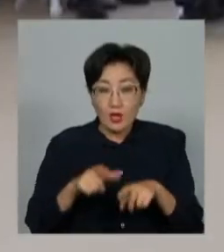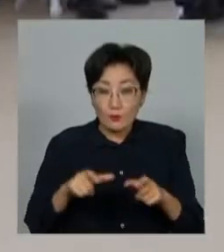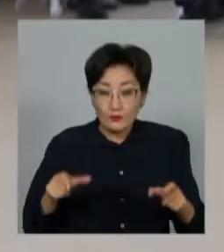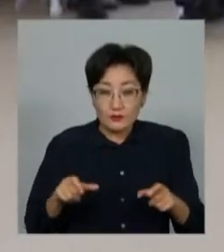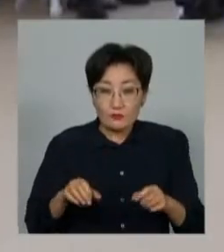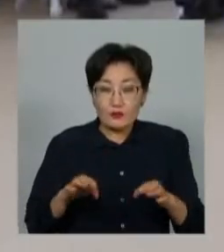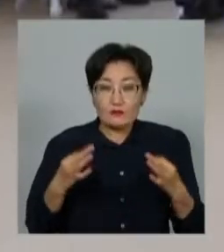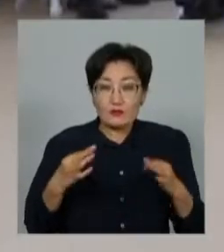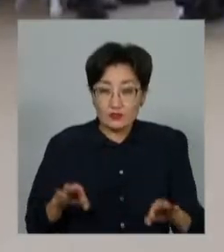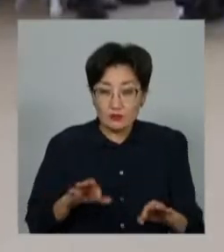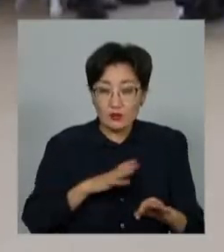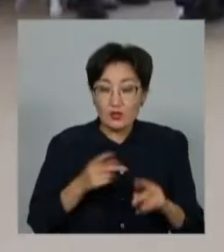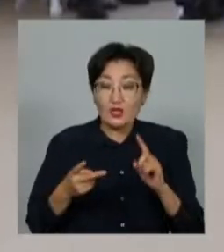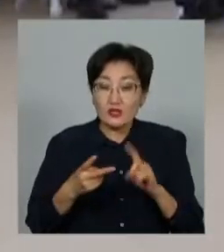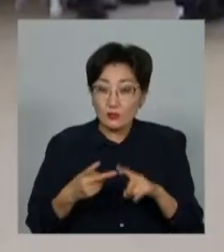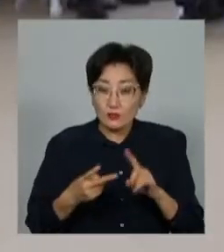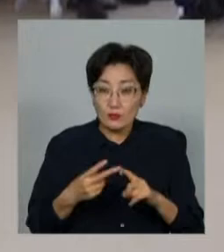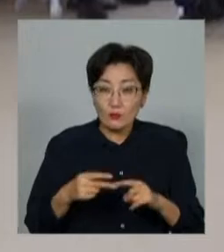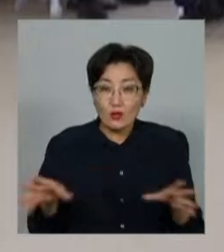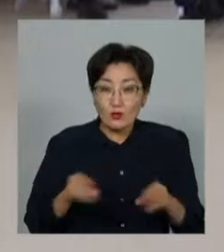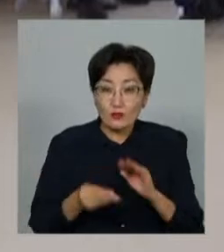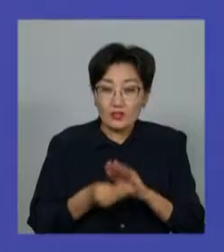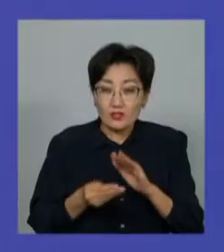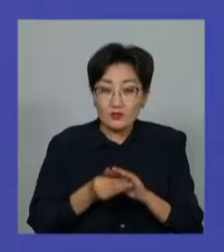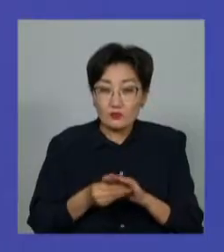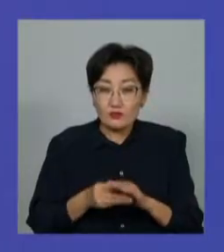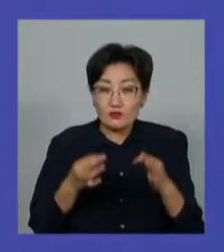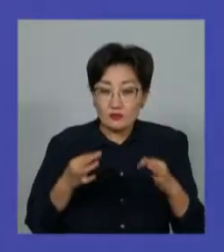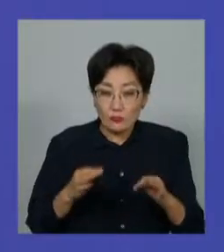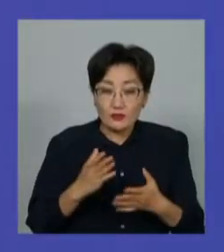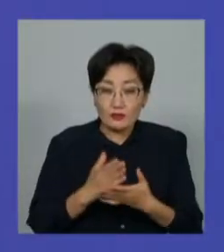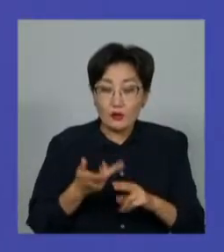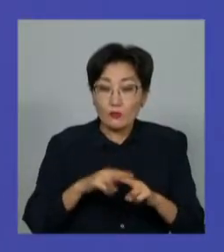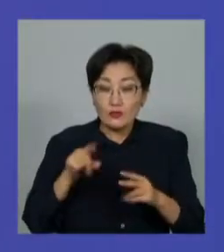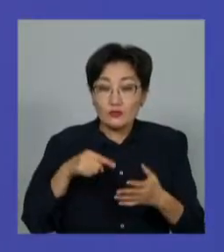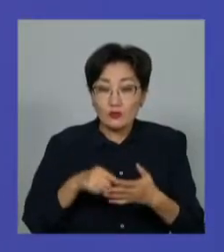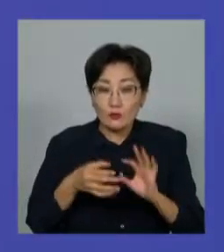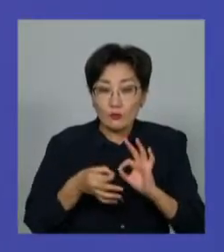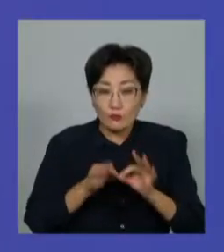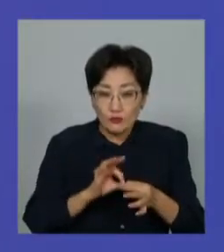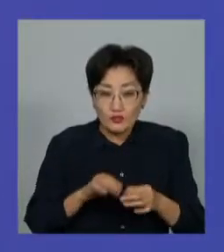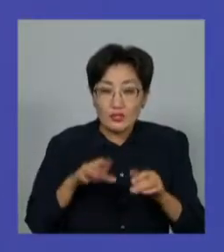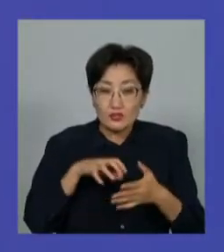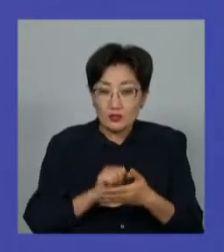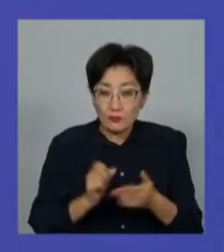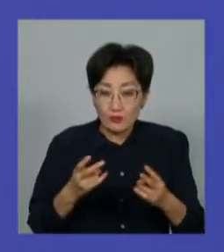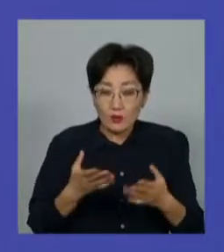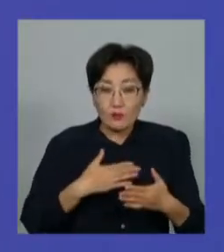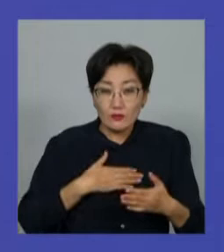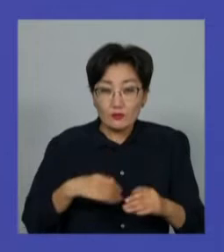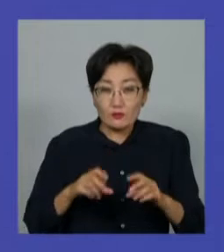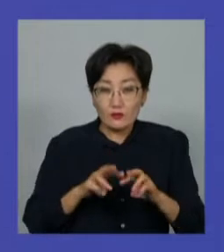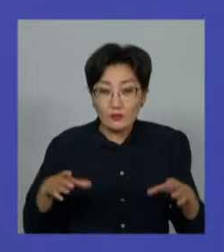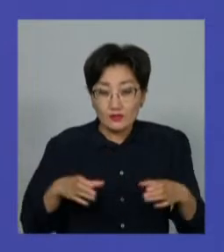адамдарды босаңсытып жібердік. Екінші жағынан сыбайлас жемқорлыққа жол беріп алдық. Бұл мәселемен түбегейлі айналысу керек. Мен